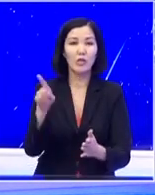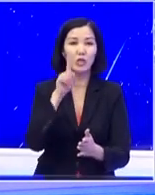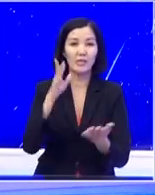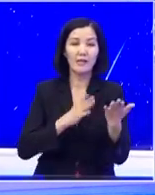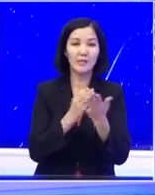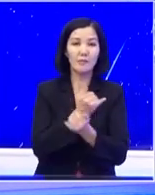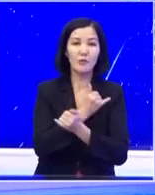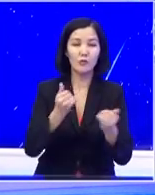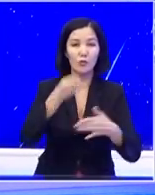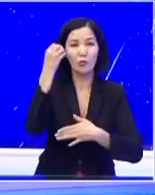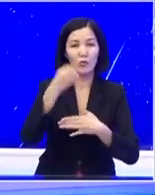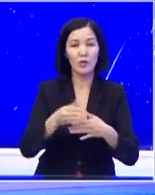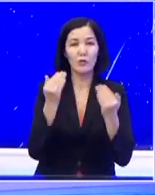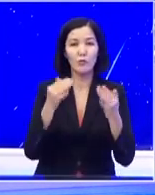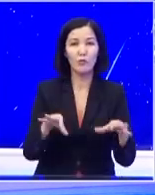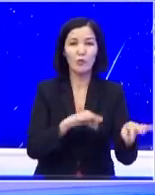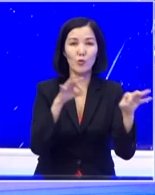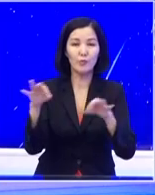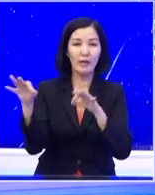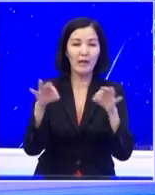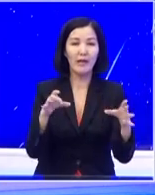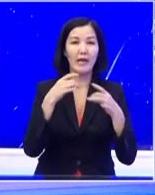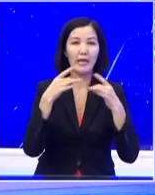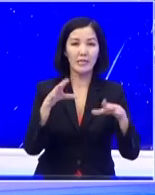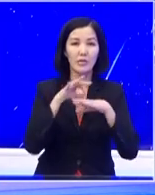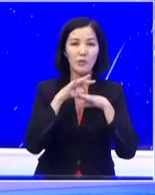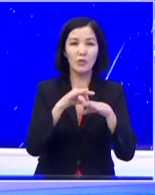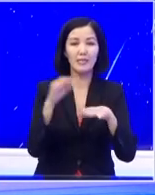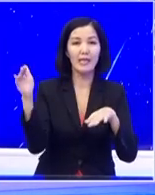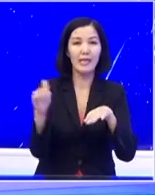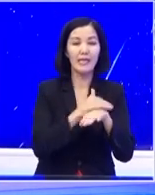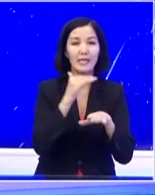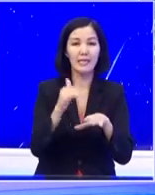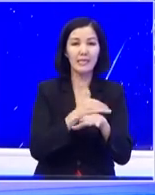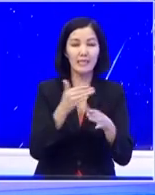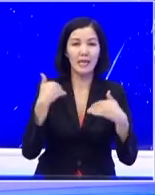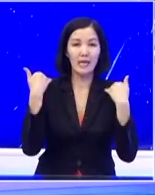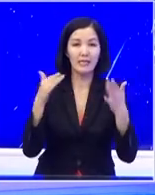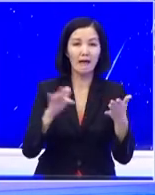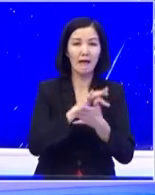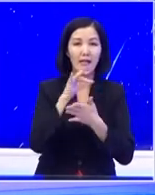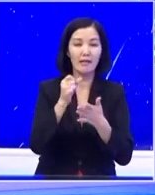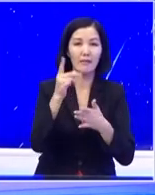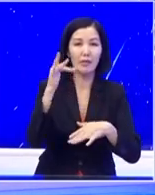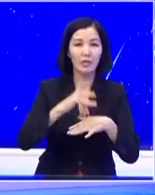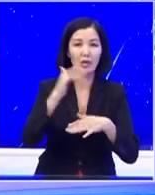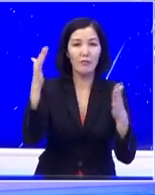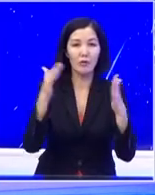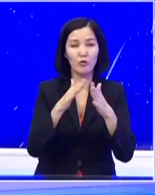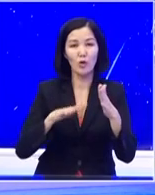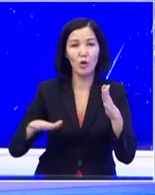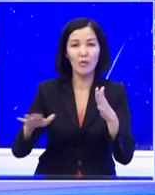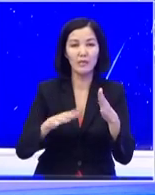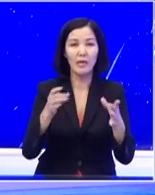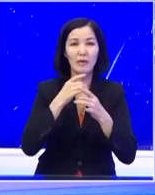Талдықорғандағы жастарға қызмет көрсету орталығы бүгін көшпелі концерт өткізді. Игі іске арқау болғандар шаһардағы бірнеше көпқабатты тұрғын